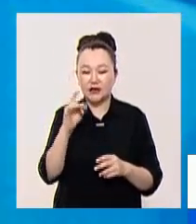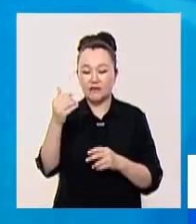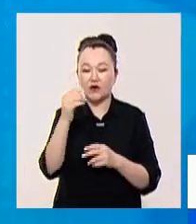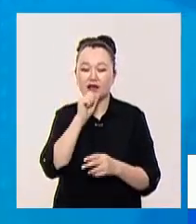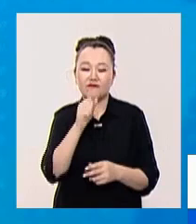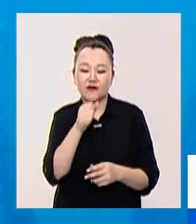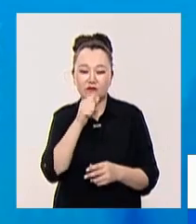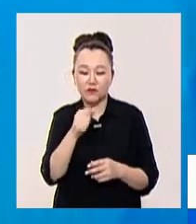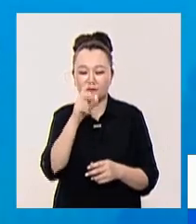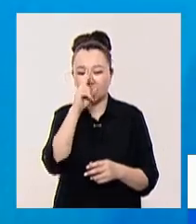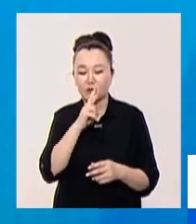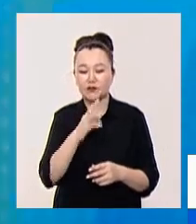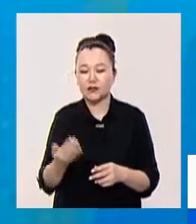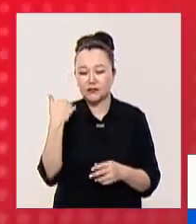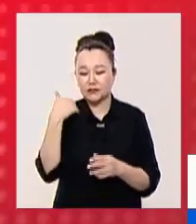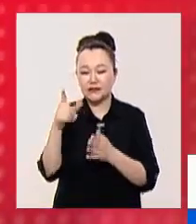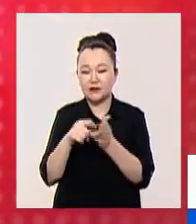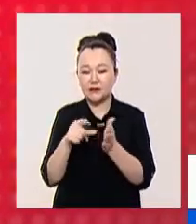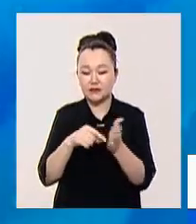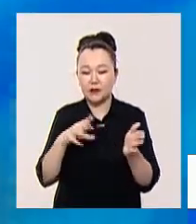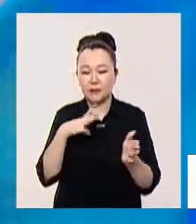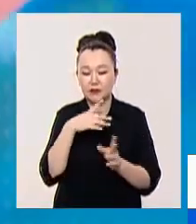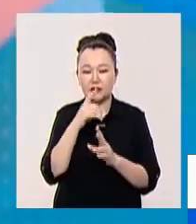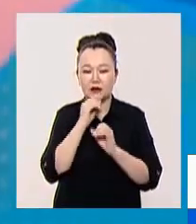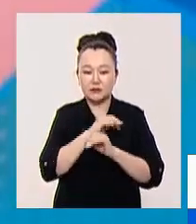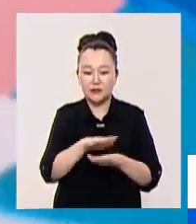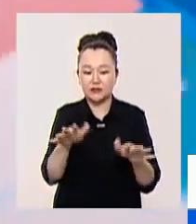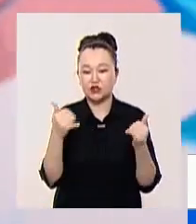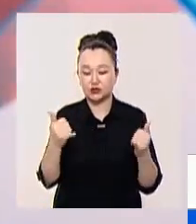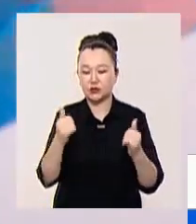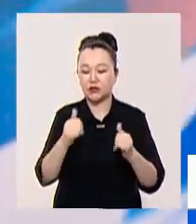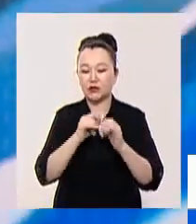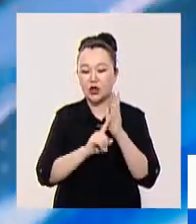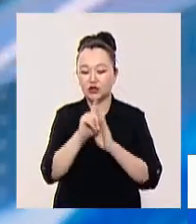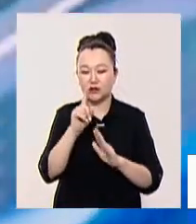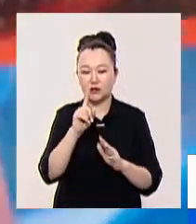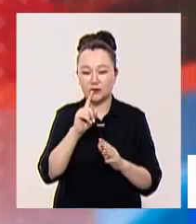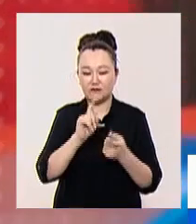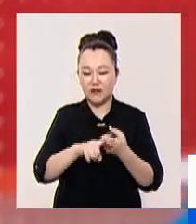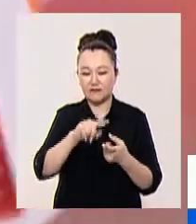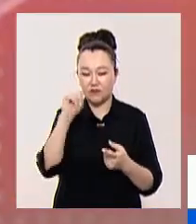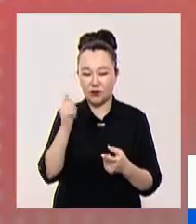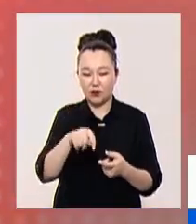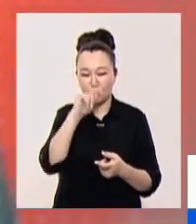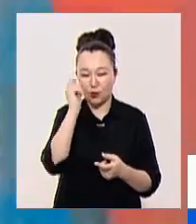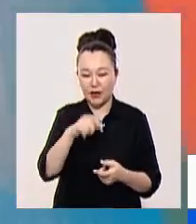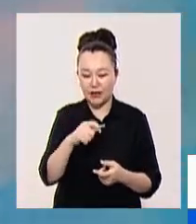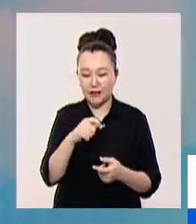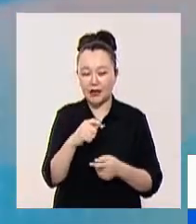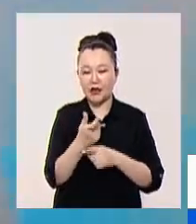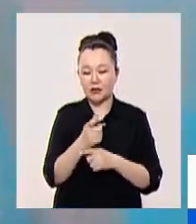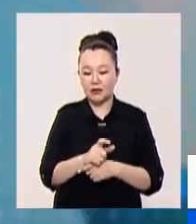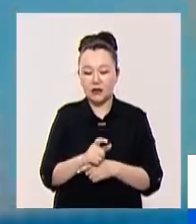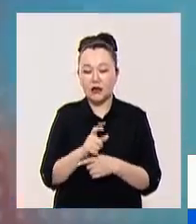записано 2 месяца назад. А распространять его начали сейчас на фоне военных действий в Украине.